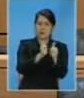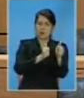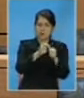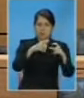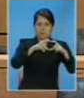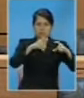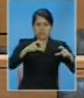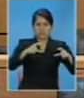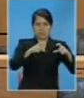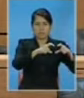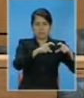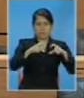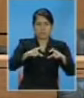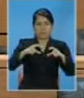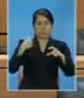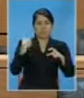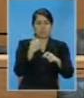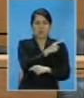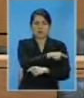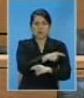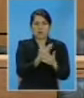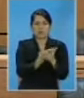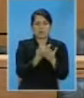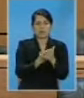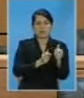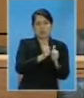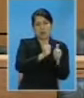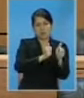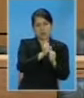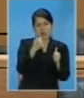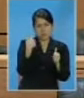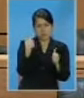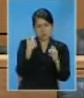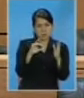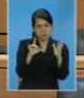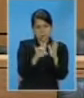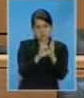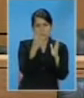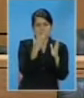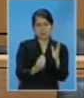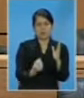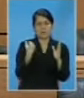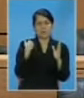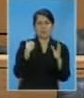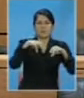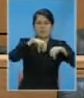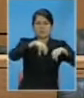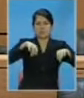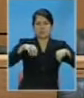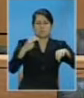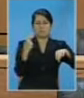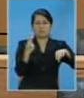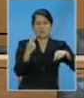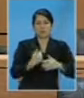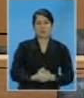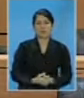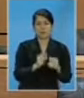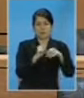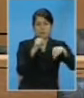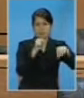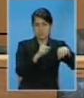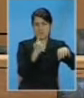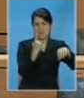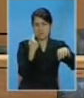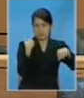ณฑ์ผู้ที่อยู่ในหลักเกณฑ์ในที่สุดก็เหลือแค่2บริษัทแต่1อีก1บริษัทเวลามาตรวจสอ